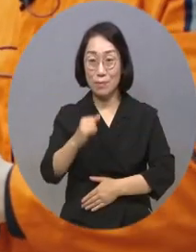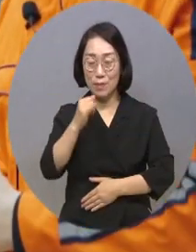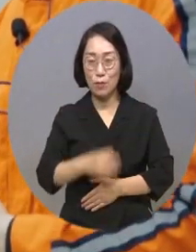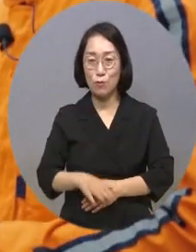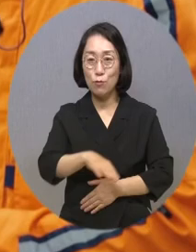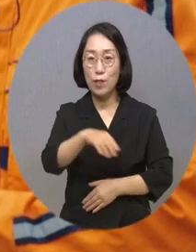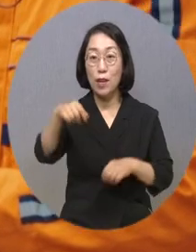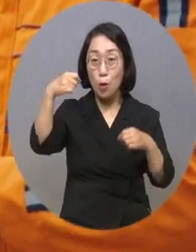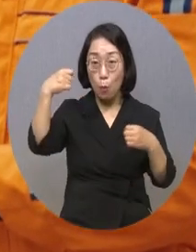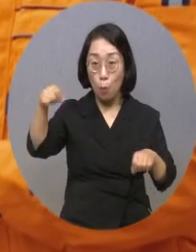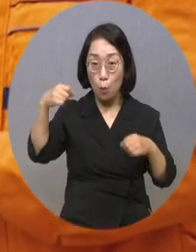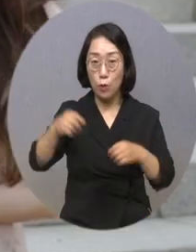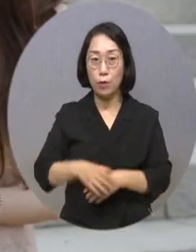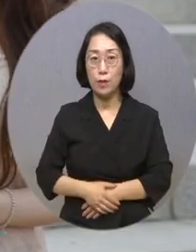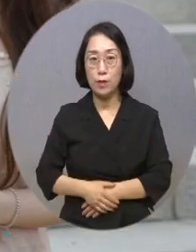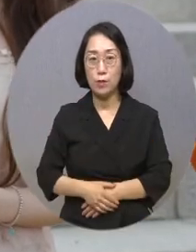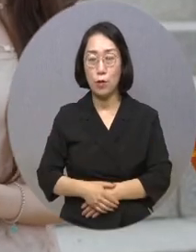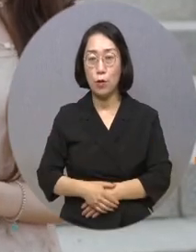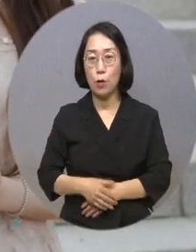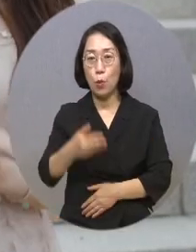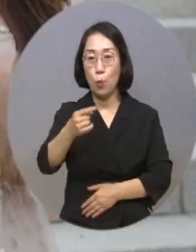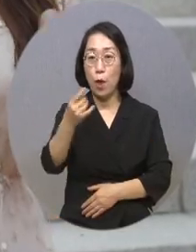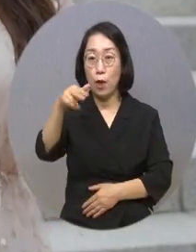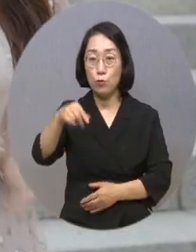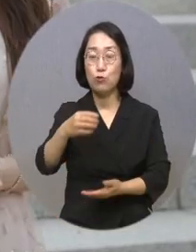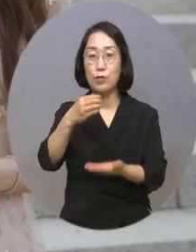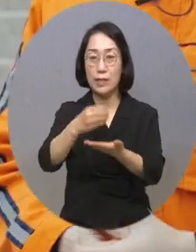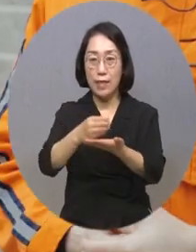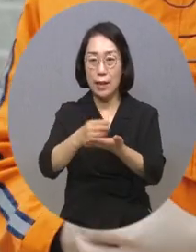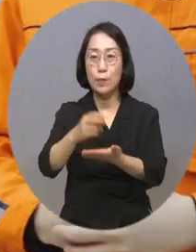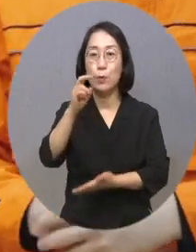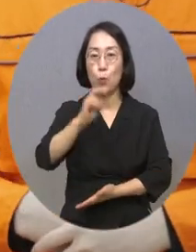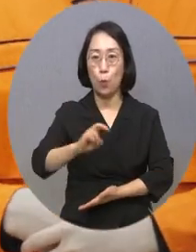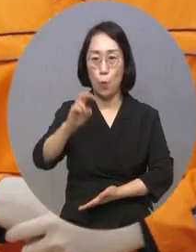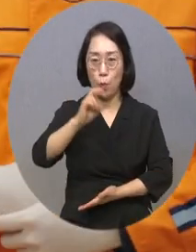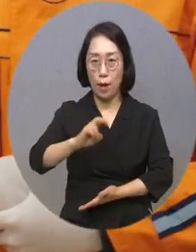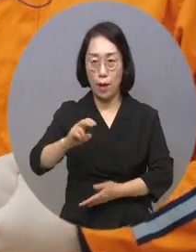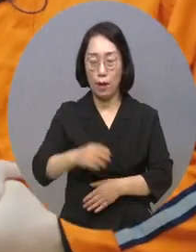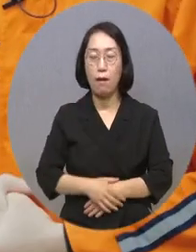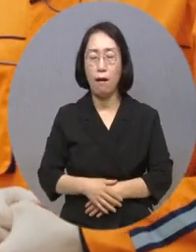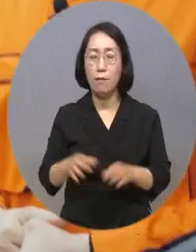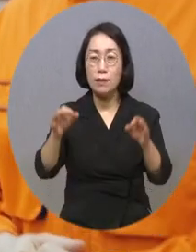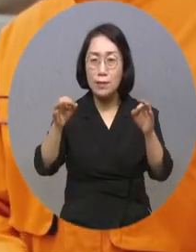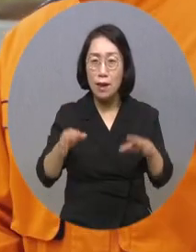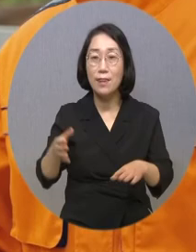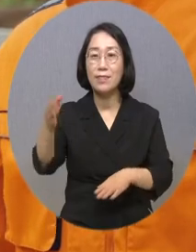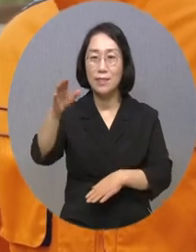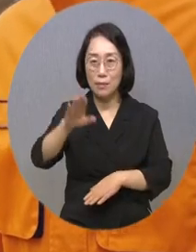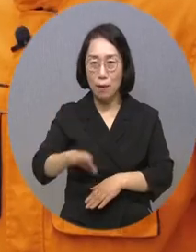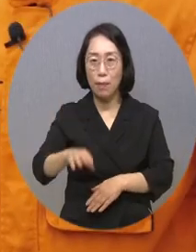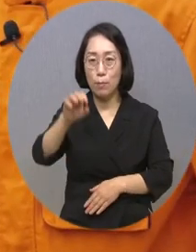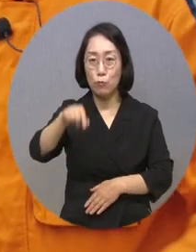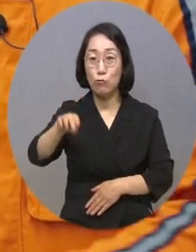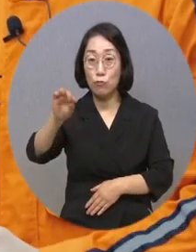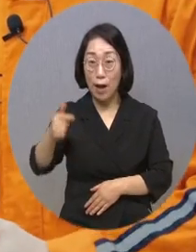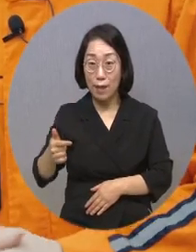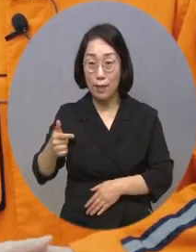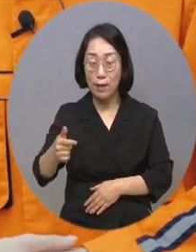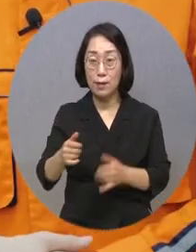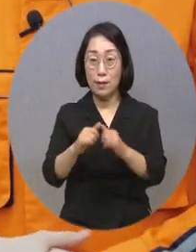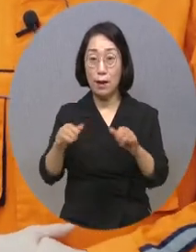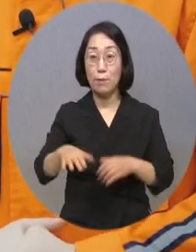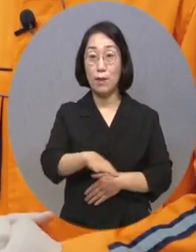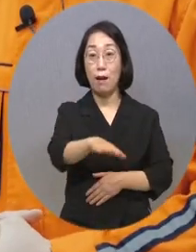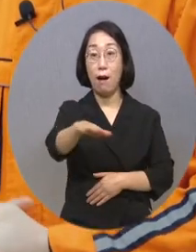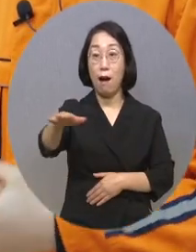공연에 나오는 태주짠 타령이라고. 아, 태주짠이요? 태주짠 타령. 짧은 구절이었음에도 불구하고 네. 네, 지금 무안에 우리 국민들이 다